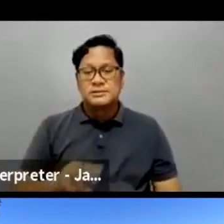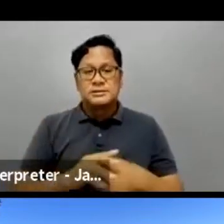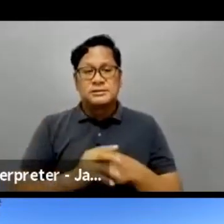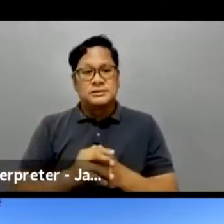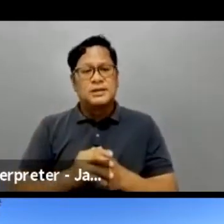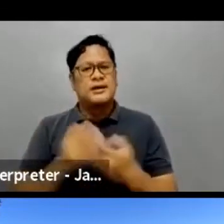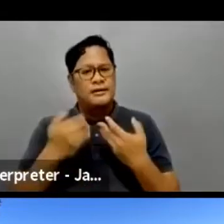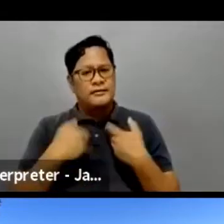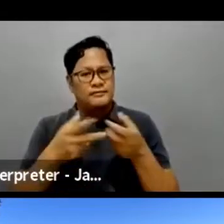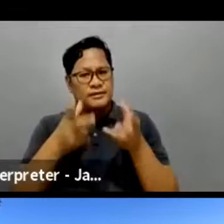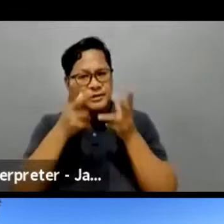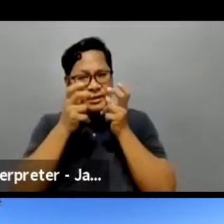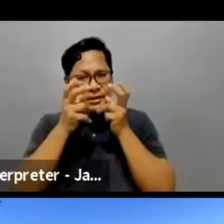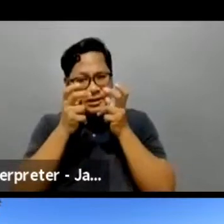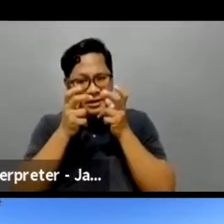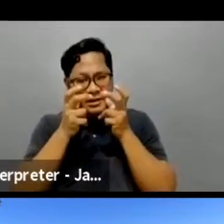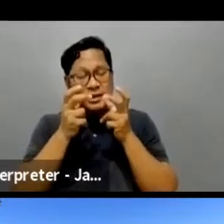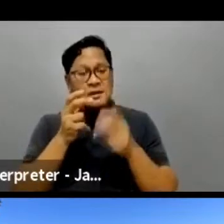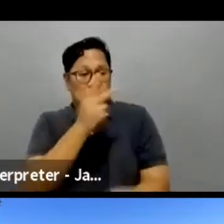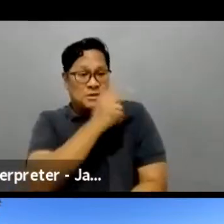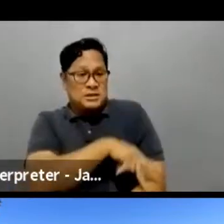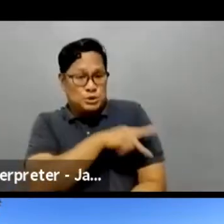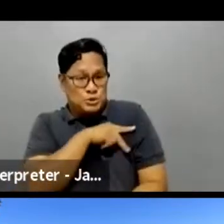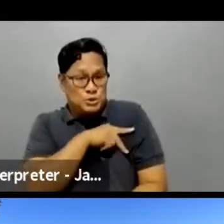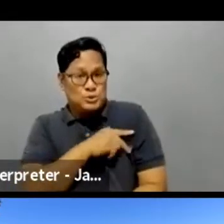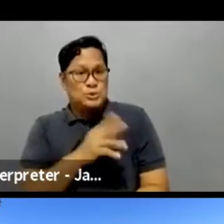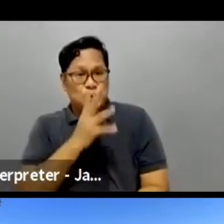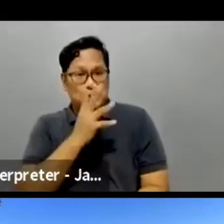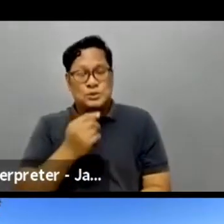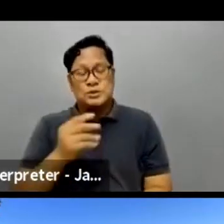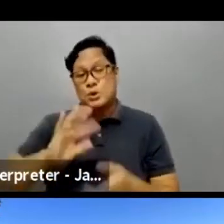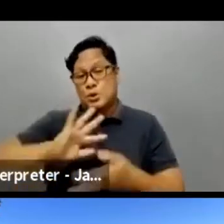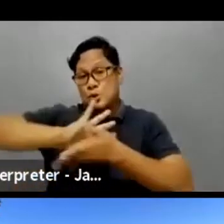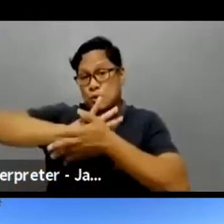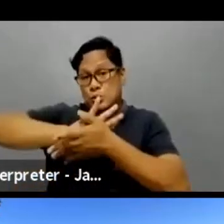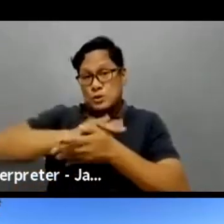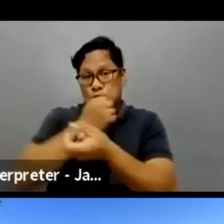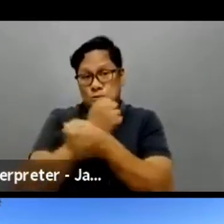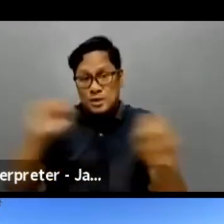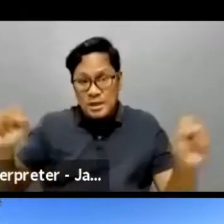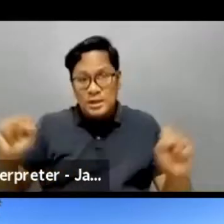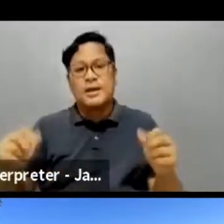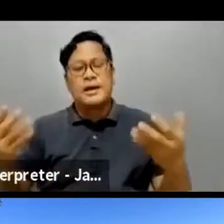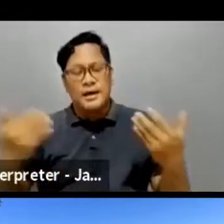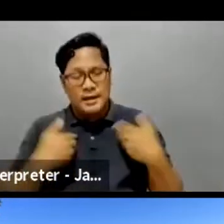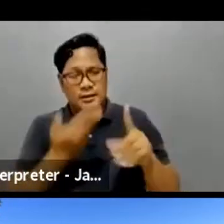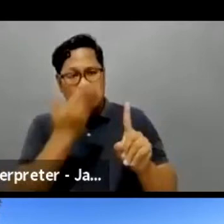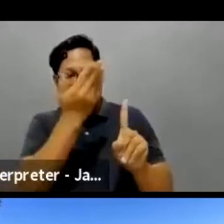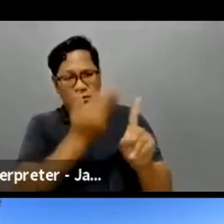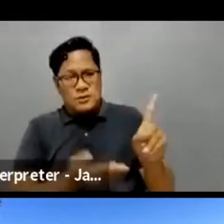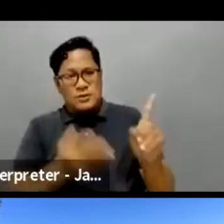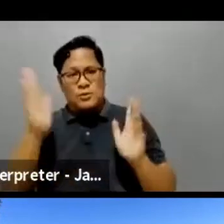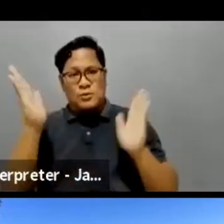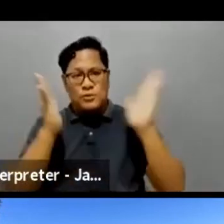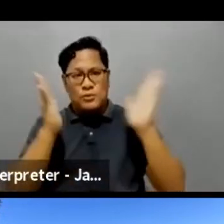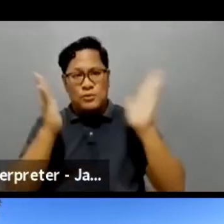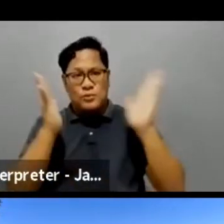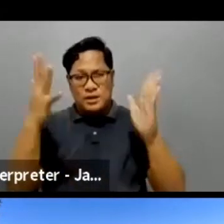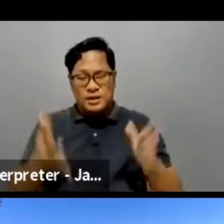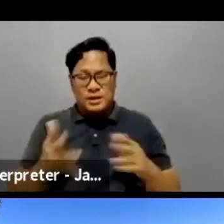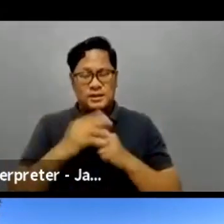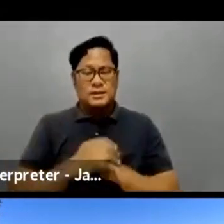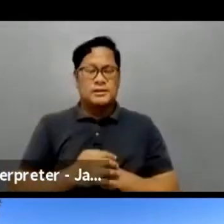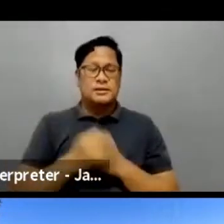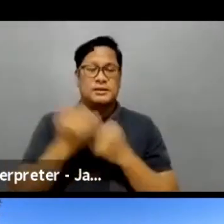Nakinig na tayo sa isang pasyenteng COVID survivor nga at nakinig din tayo sa isang frontline worker. Ngayon,